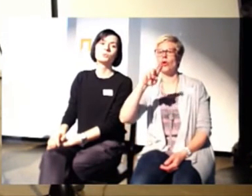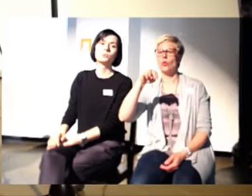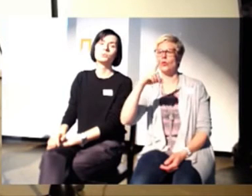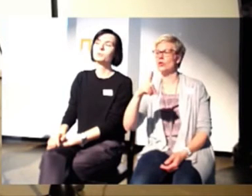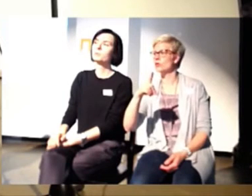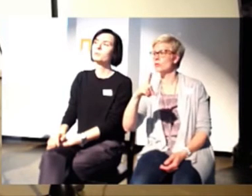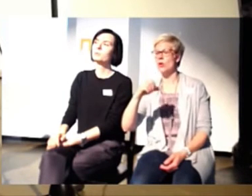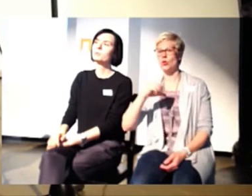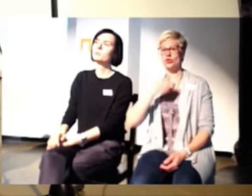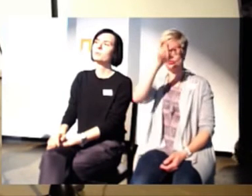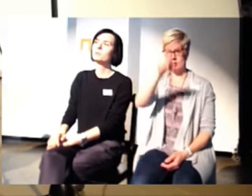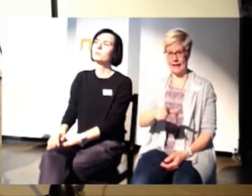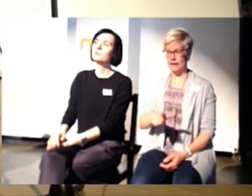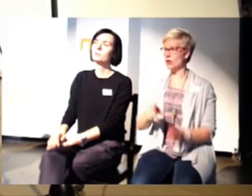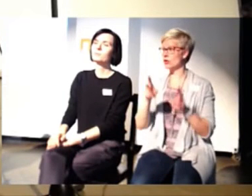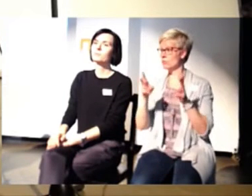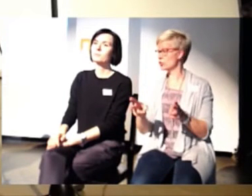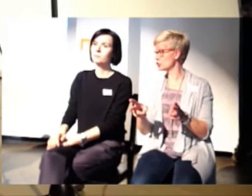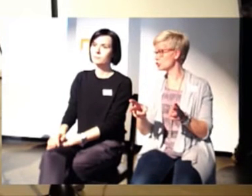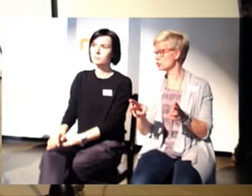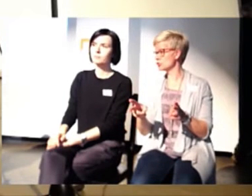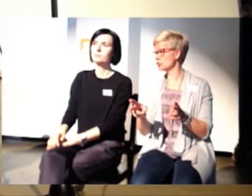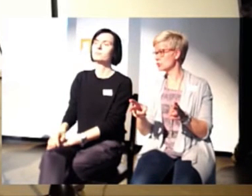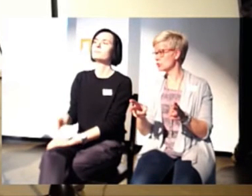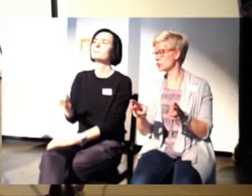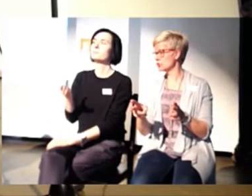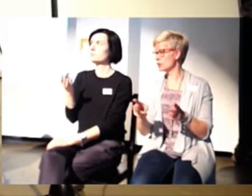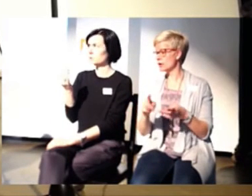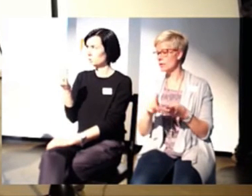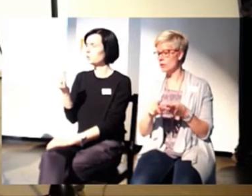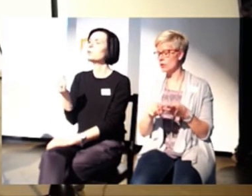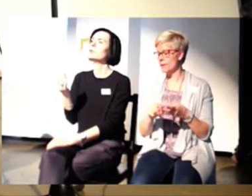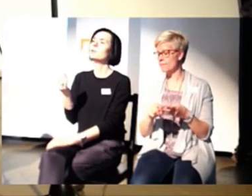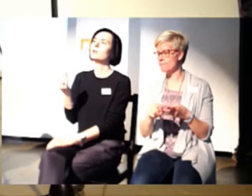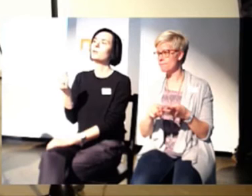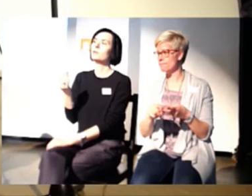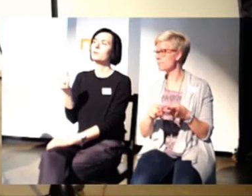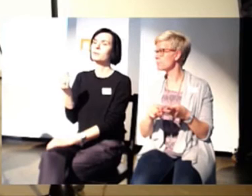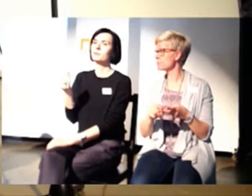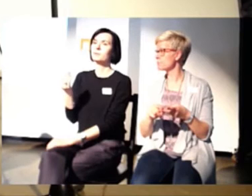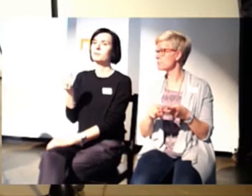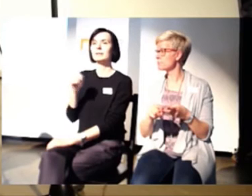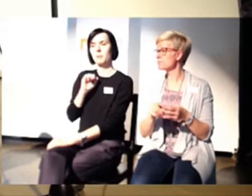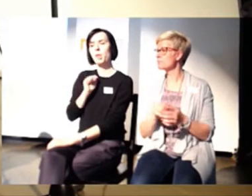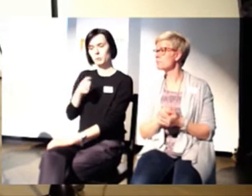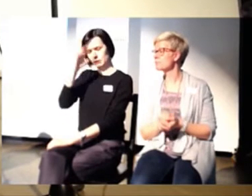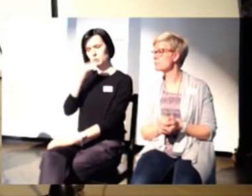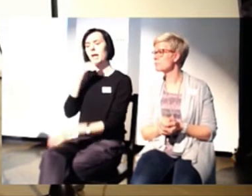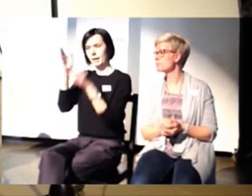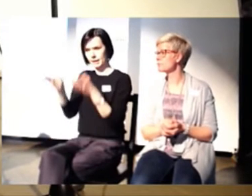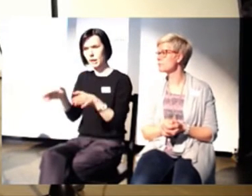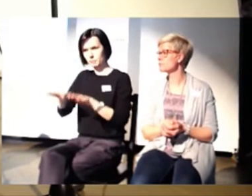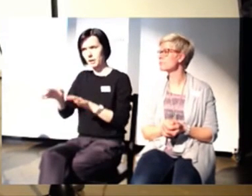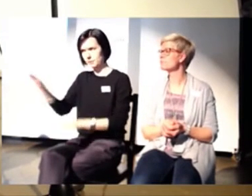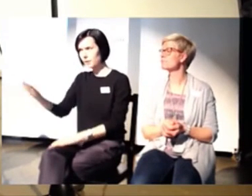tätä. Hän on nyt Greta Sturlund. Joo. Yksityishenkilöllä tällä kertaa.